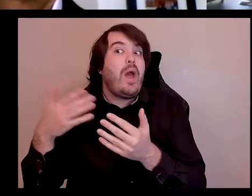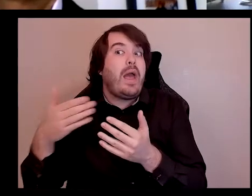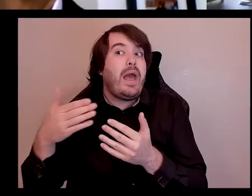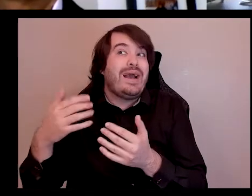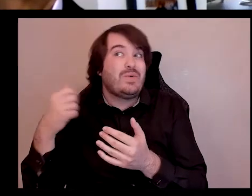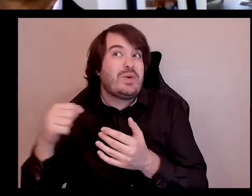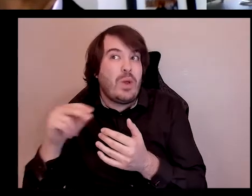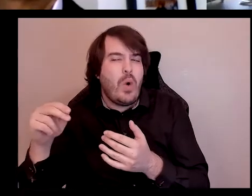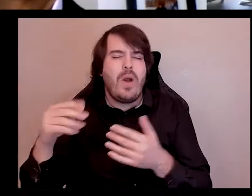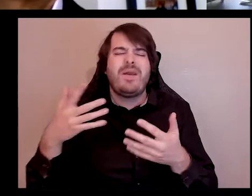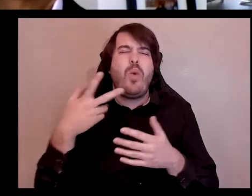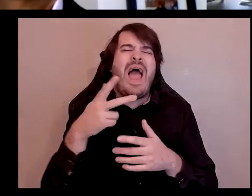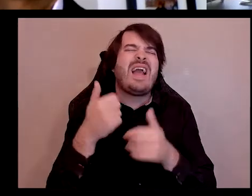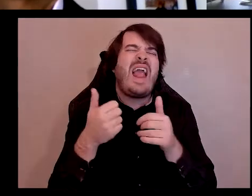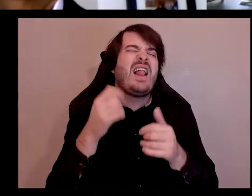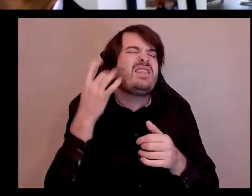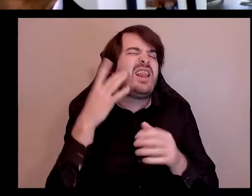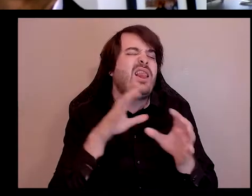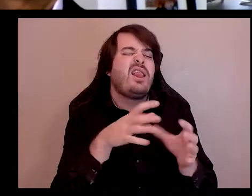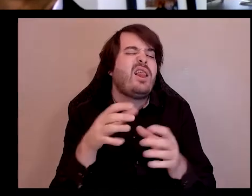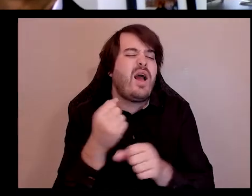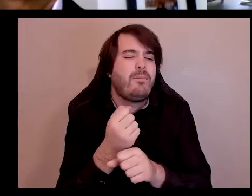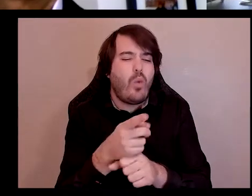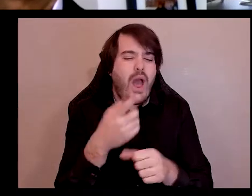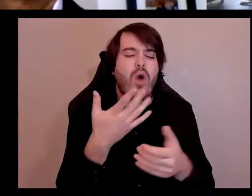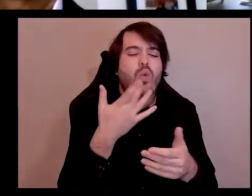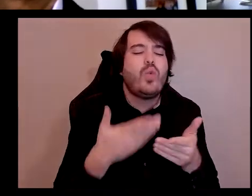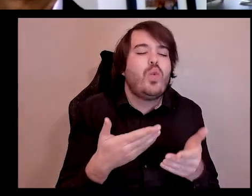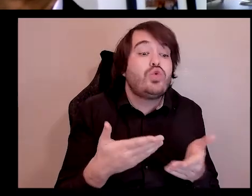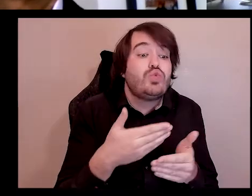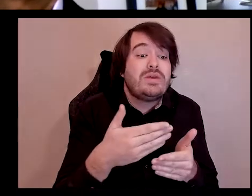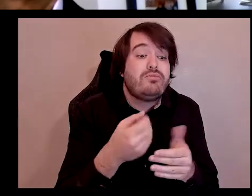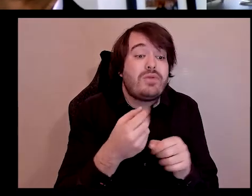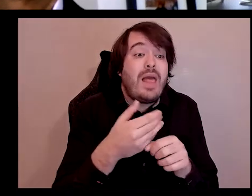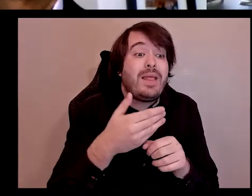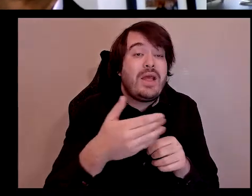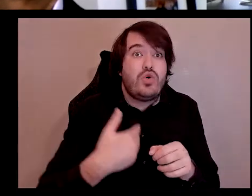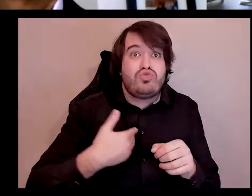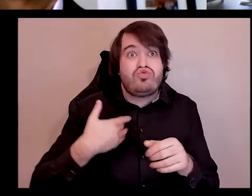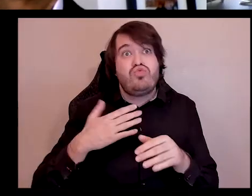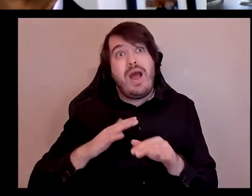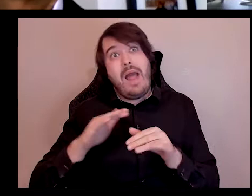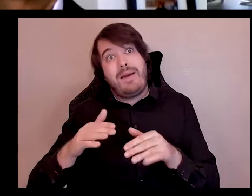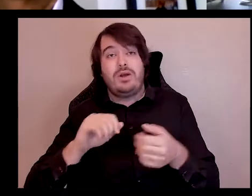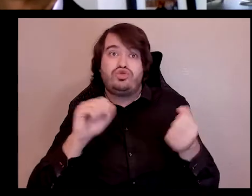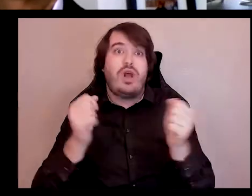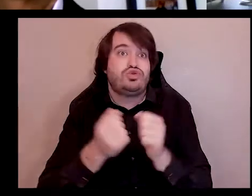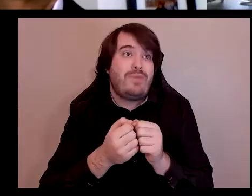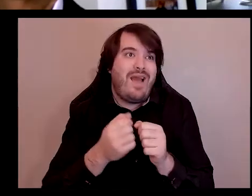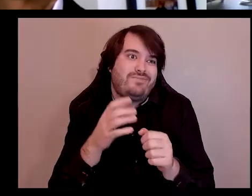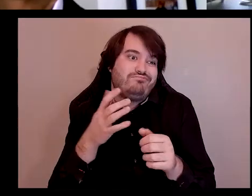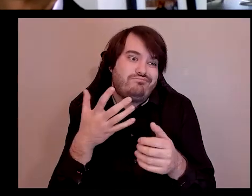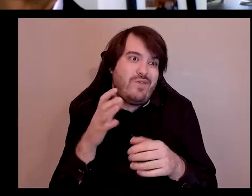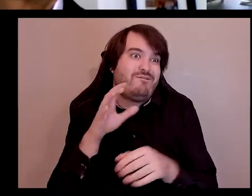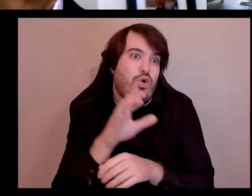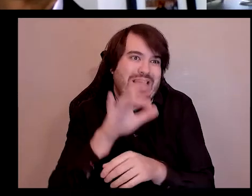connaître, de gérer vos attentes par rapport à ça également. Et quelles sont vos attentes au niveau du type d'emploi auquel vous aspirez actuellement, aujourd'hui